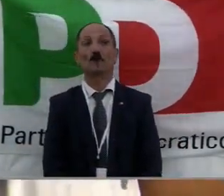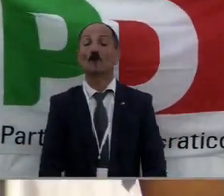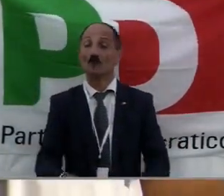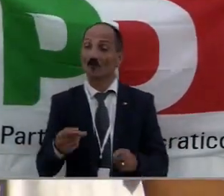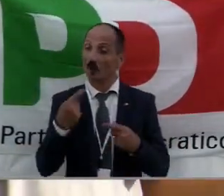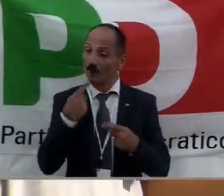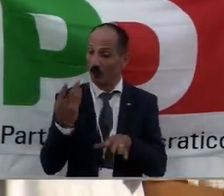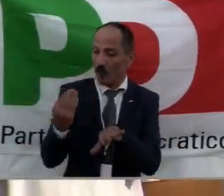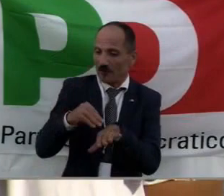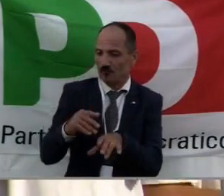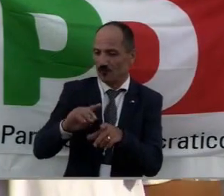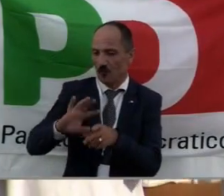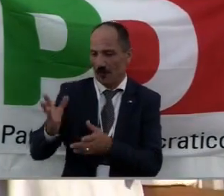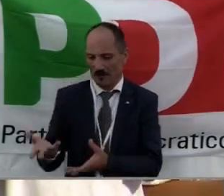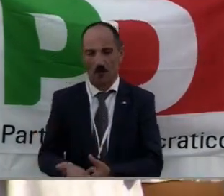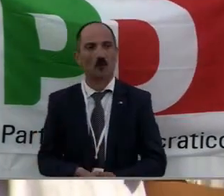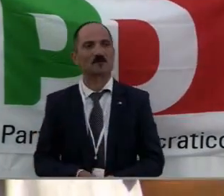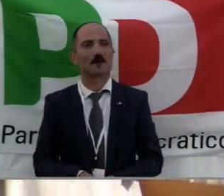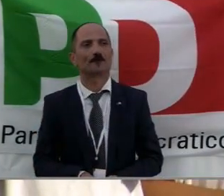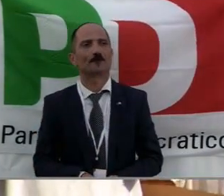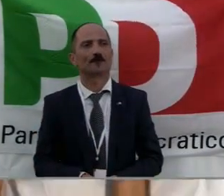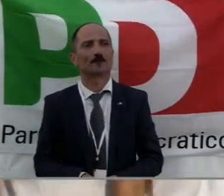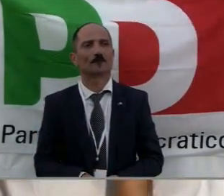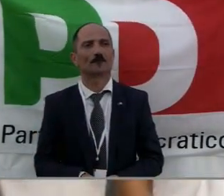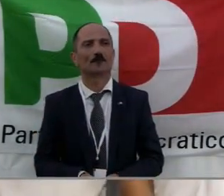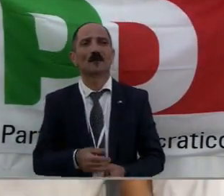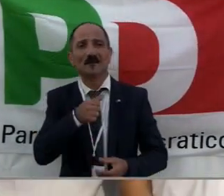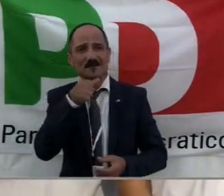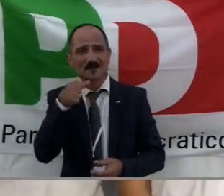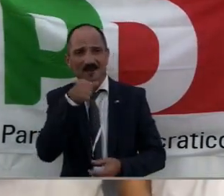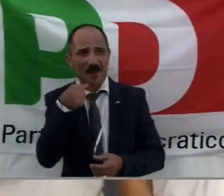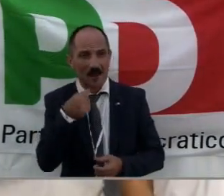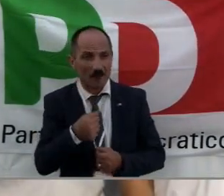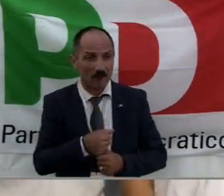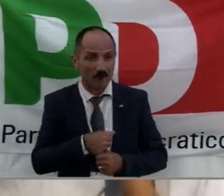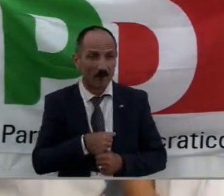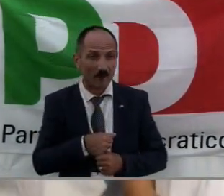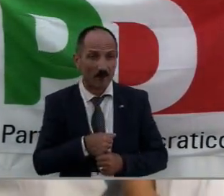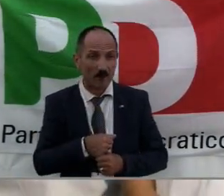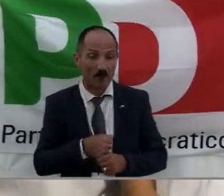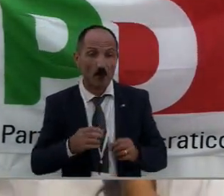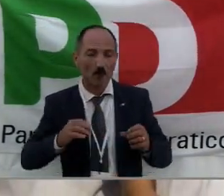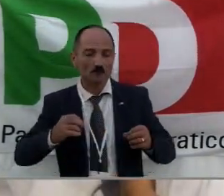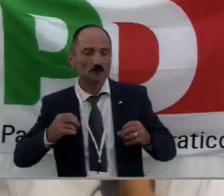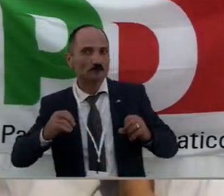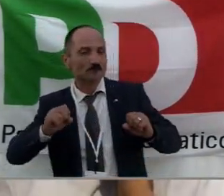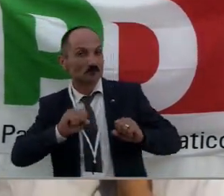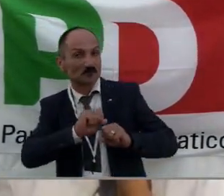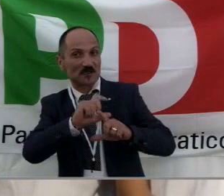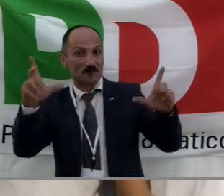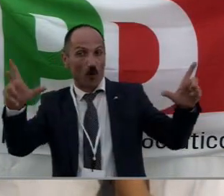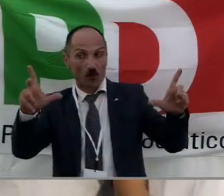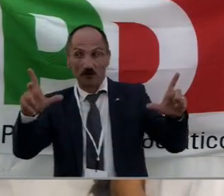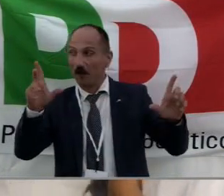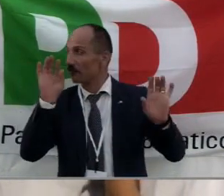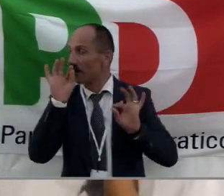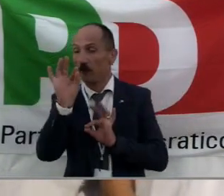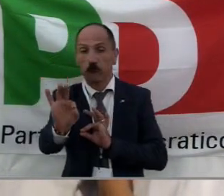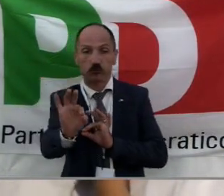Quello che voglio aggiungere io è che a noi serve una svolta dal punto di